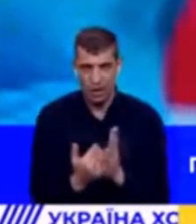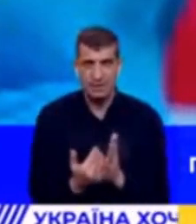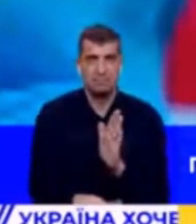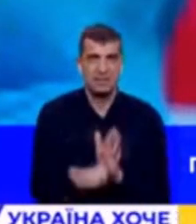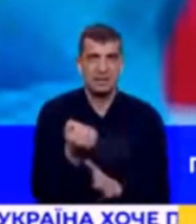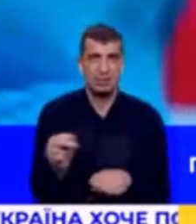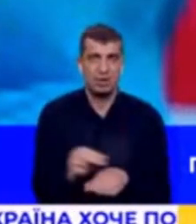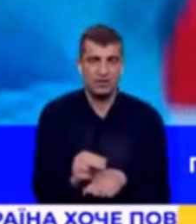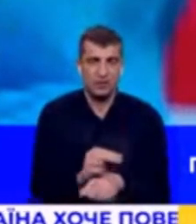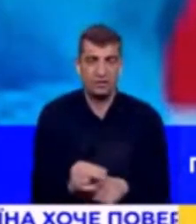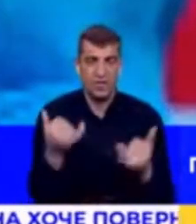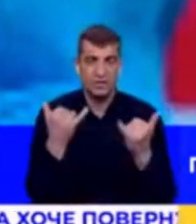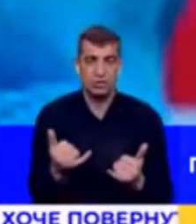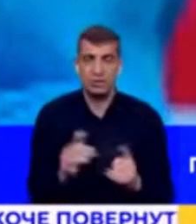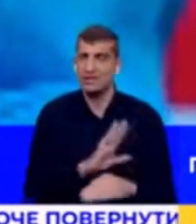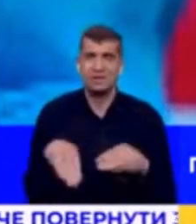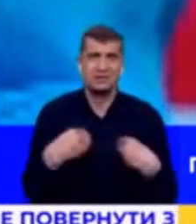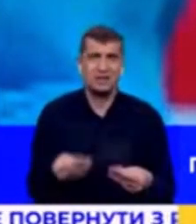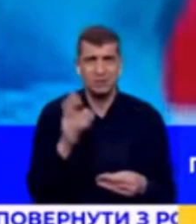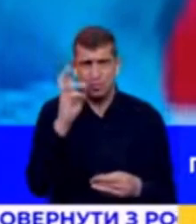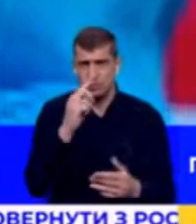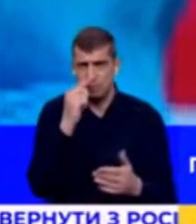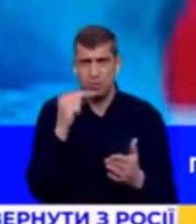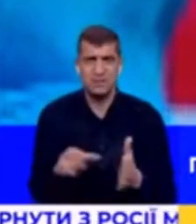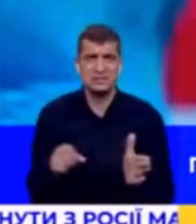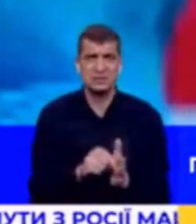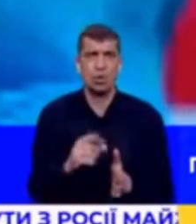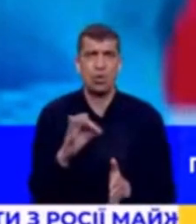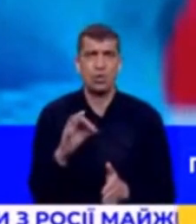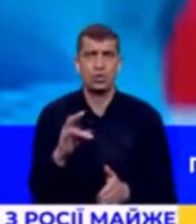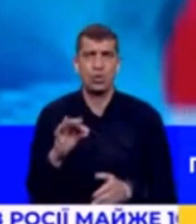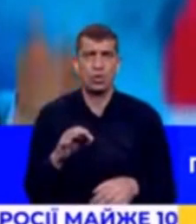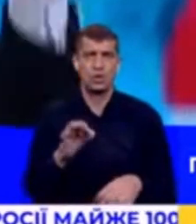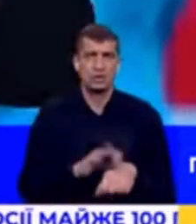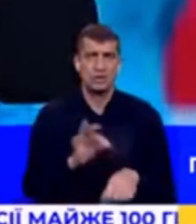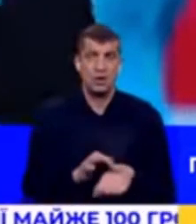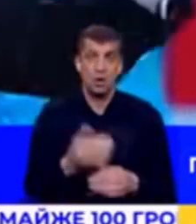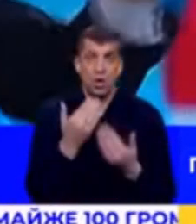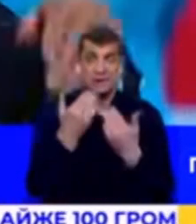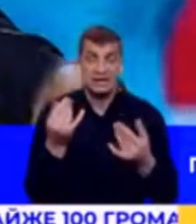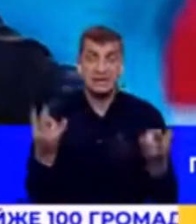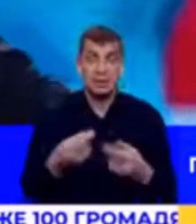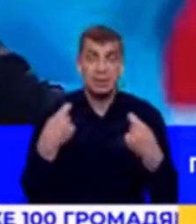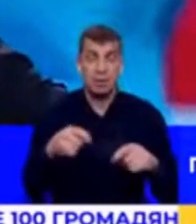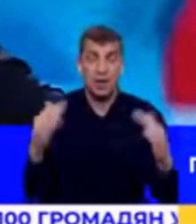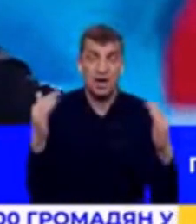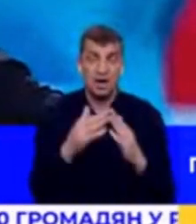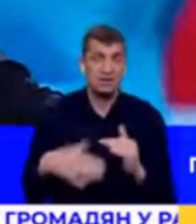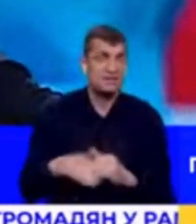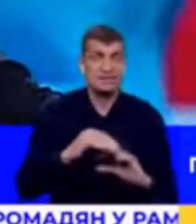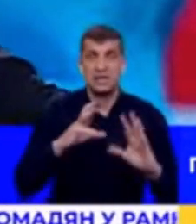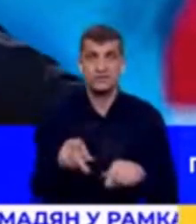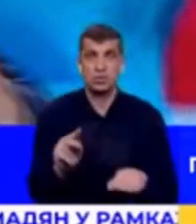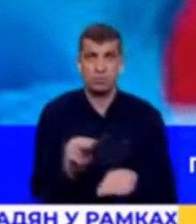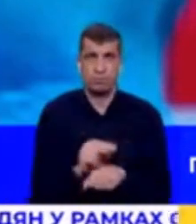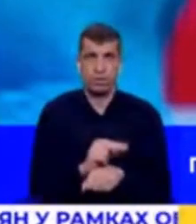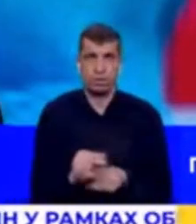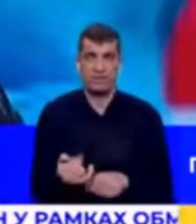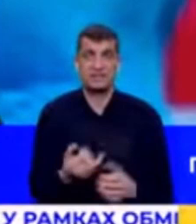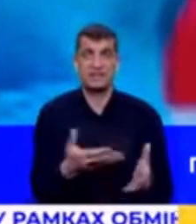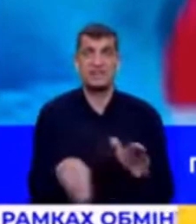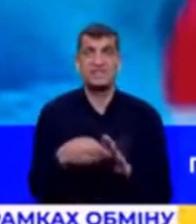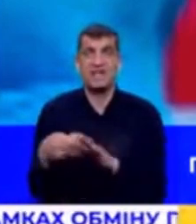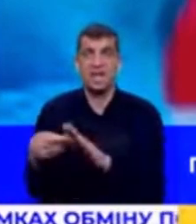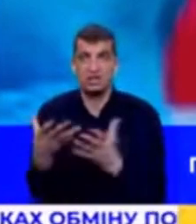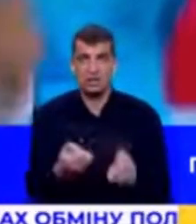підтримки лікування. Сьогодні, не дай Бог, попасти з онкологією. Останнє треба продати, хату і все на світі, щоб полікуватися. І